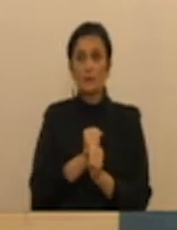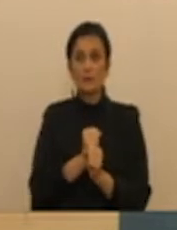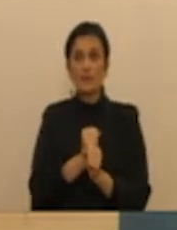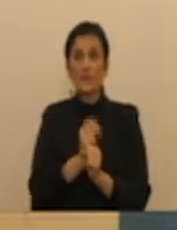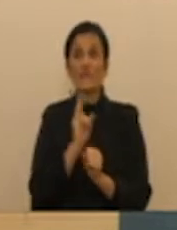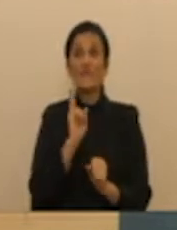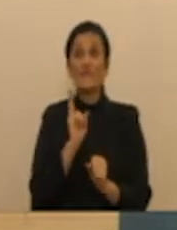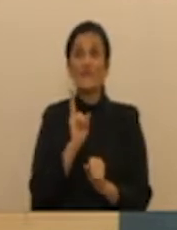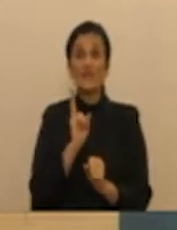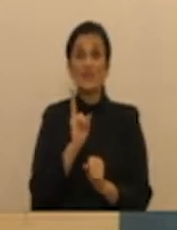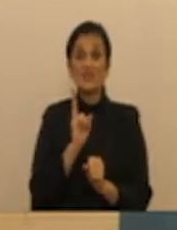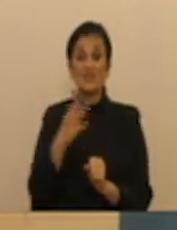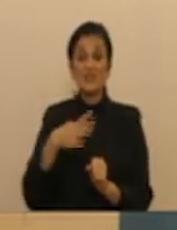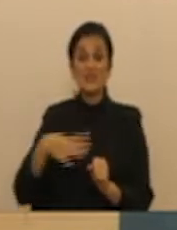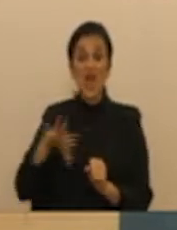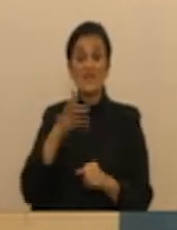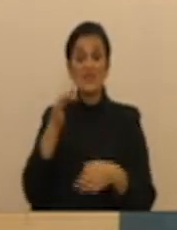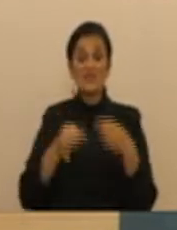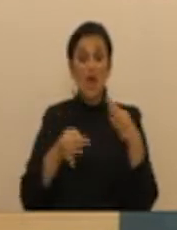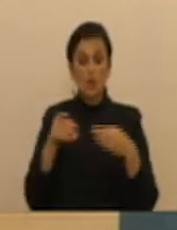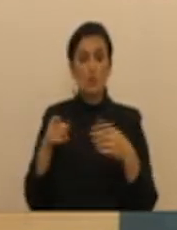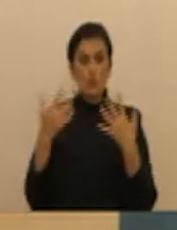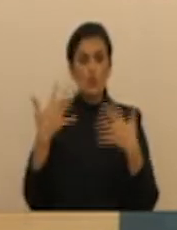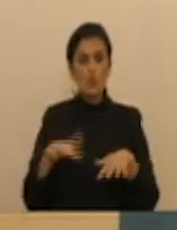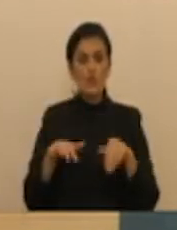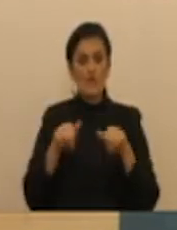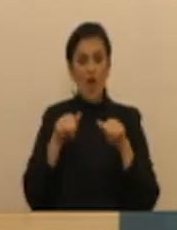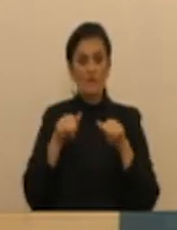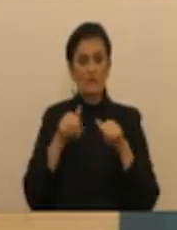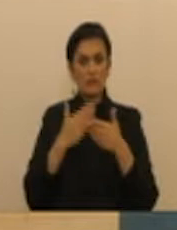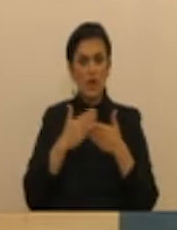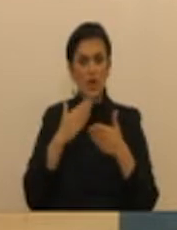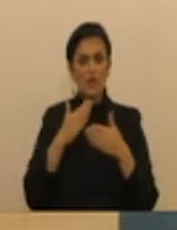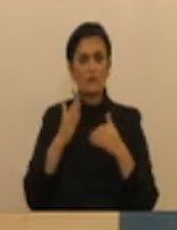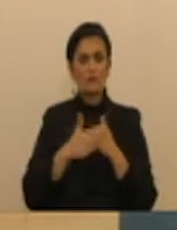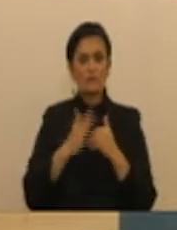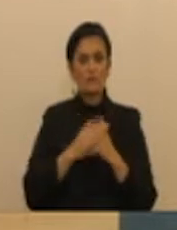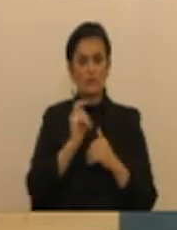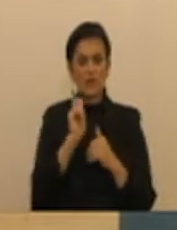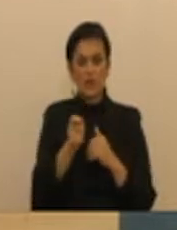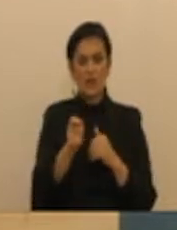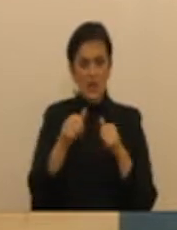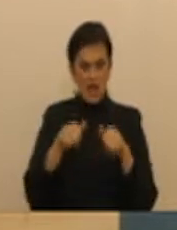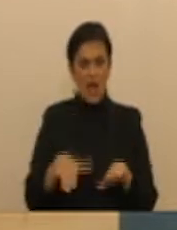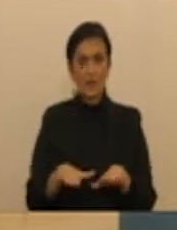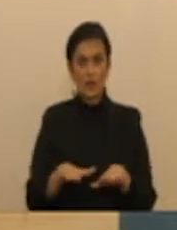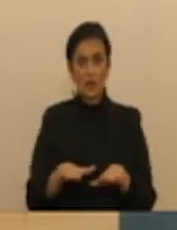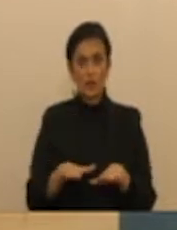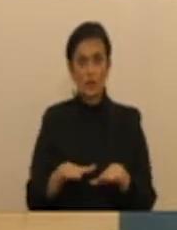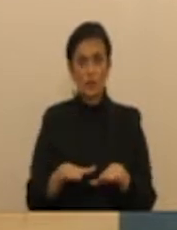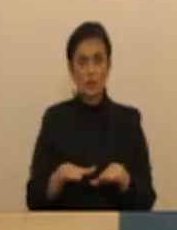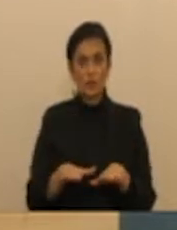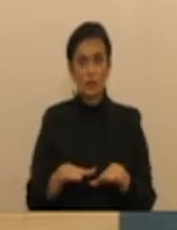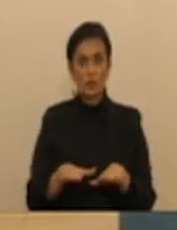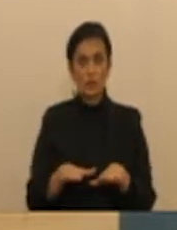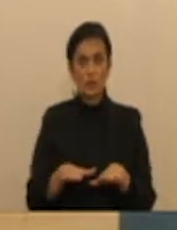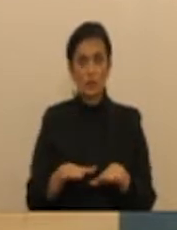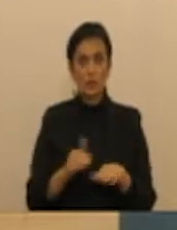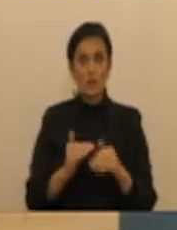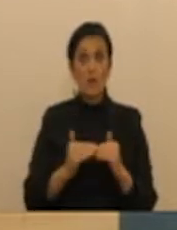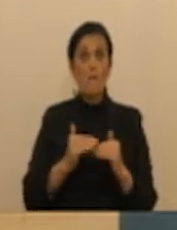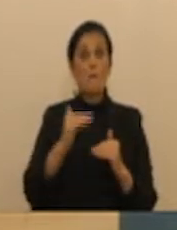ვიზეც საქართველოს სასამართლოს უკვე გამოტანილი აქვს გამამტყუნებელი განაჩენი,